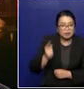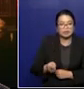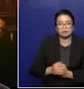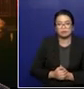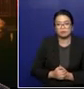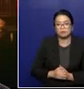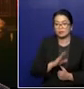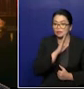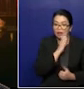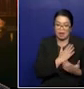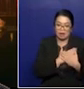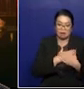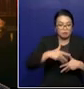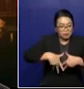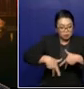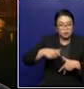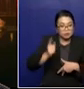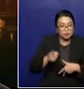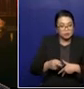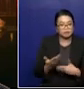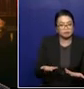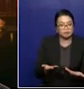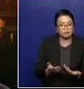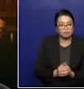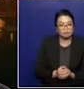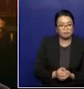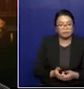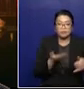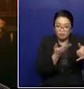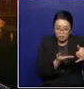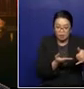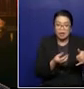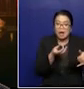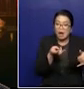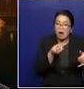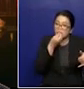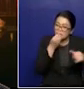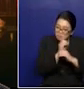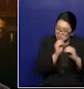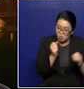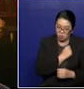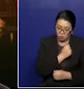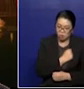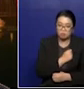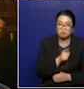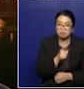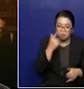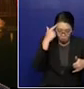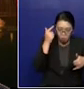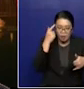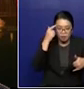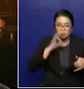ท่านรักประชาชนหรือเปล่าฮะท่านเคยไม่มีข้าวกินไหมฮะ 5,000 บาทต่อเดือนต่อค